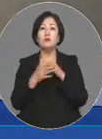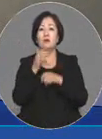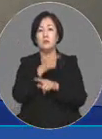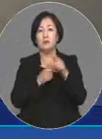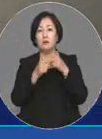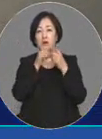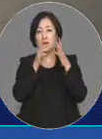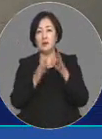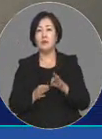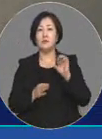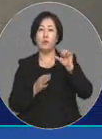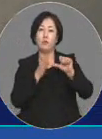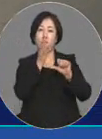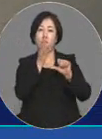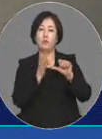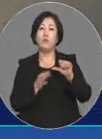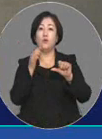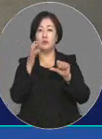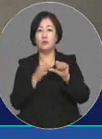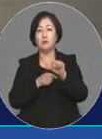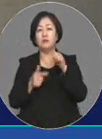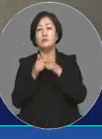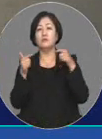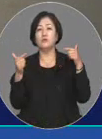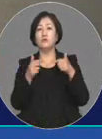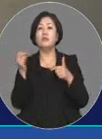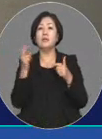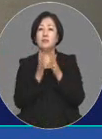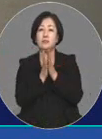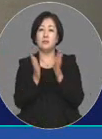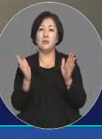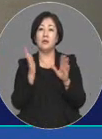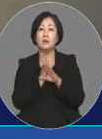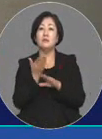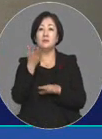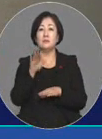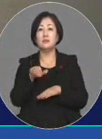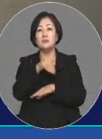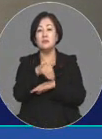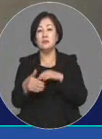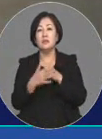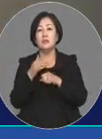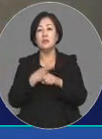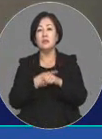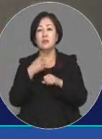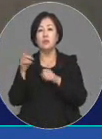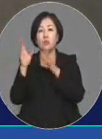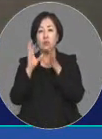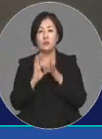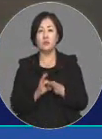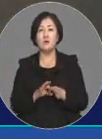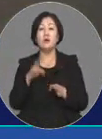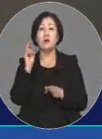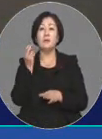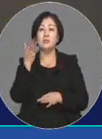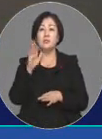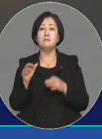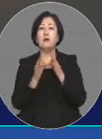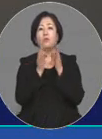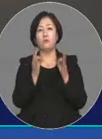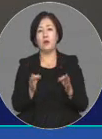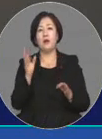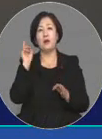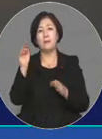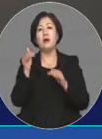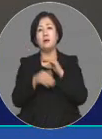할인율을 5% 줄여 다시 발행하기로 했는데요. 내년에도 울산페이 발행은 이어갈 걸로 보이지만